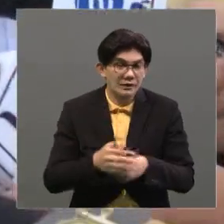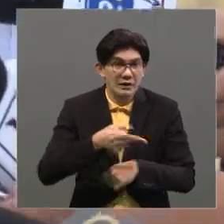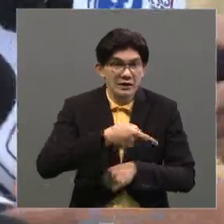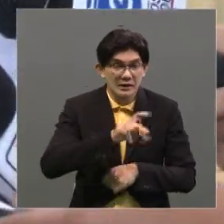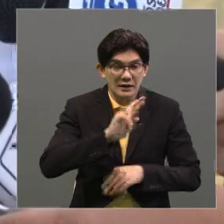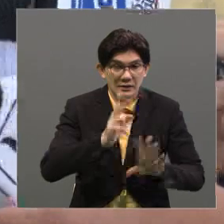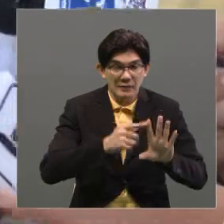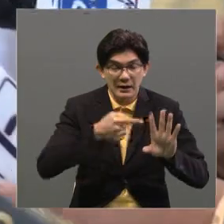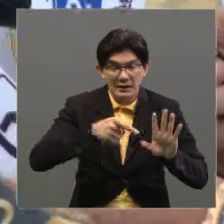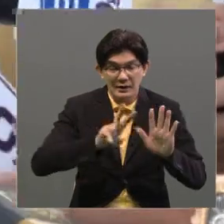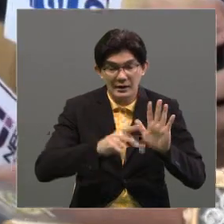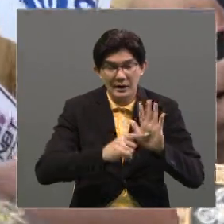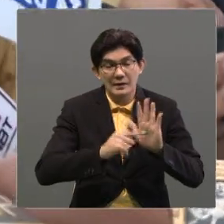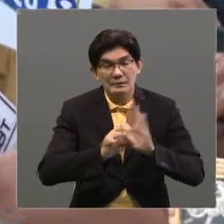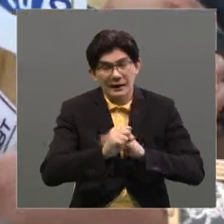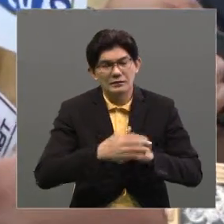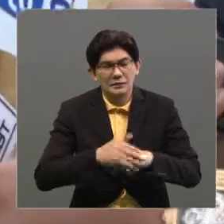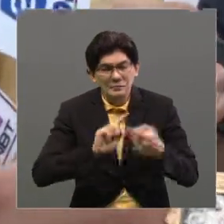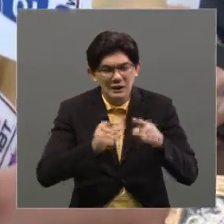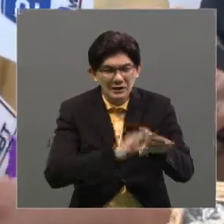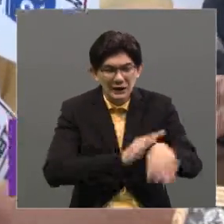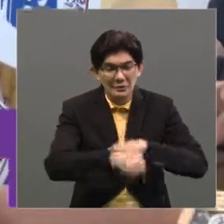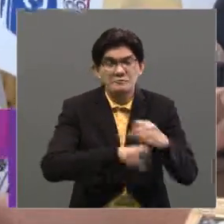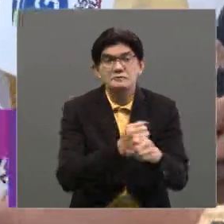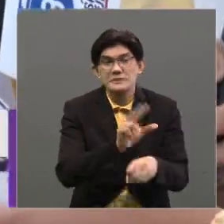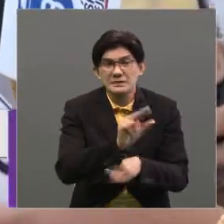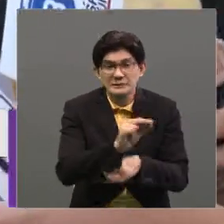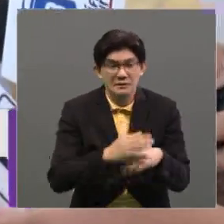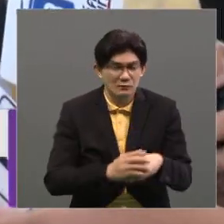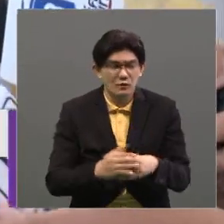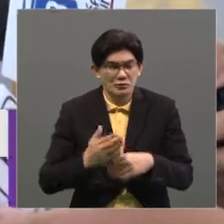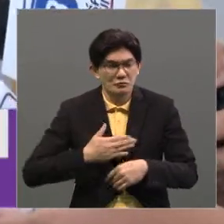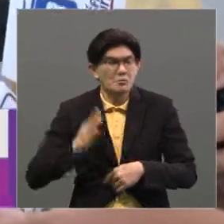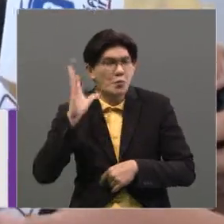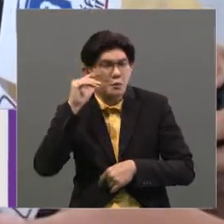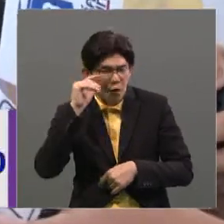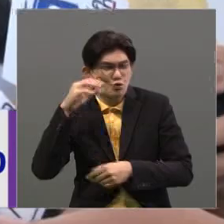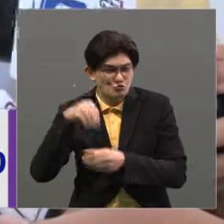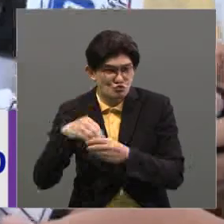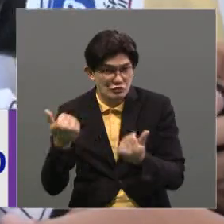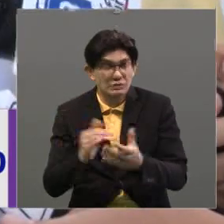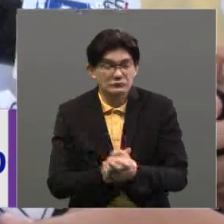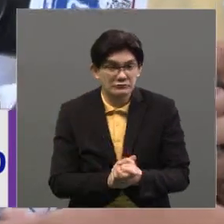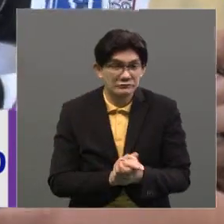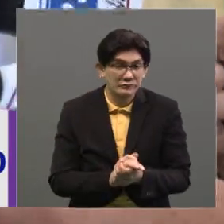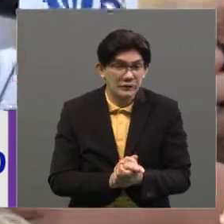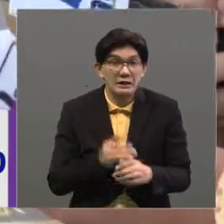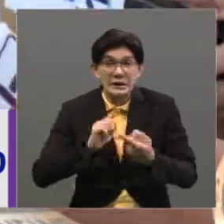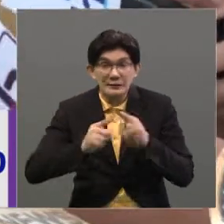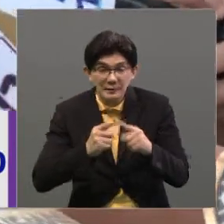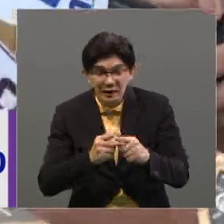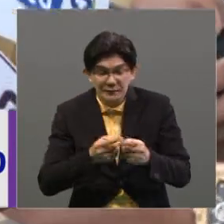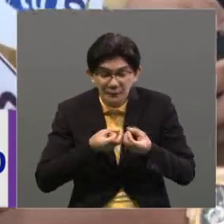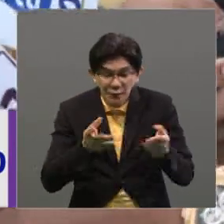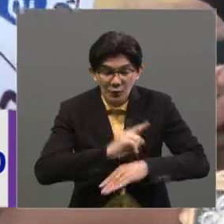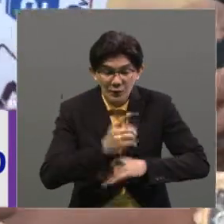ฒน์กับคุณทักษิณเนี่ยเขาเป็นเพื่อนสนิทกันมานานกว่า30ปีตั้งแต่สมัยคุณพ่อบรรหารยังมีชีวิตอยู่เพราะฉะนั้นไม่แปลกอะไรเลยที่เพื่อนจะไปอ